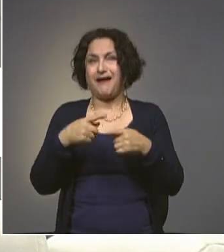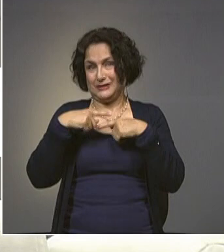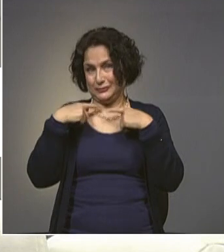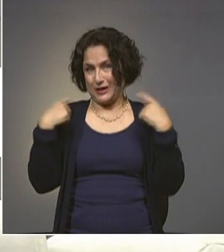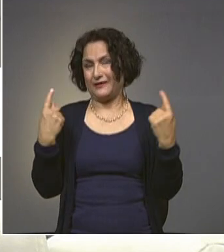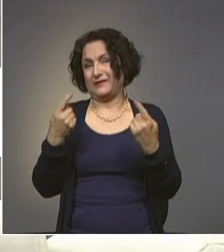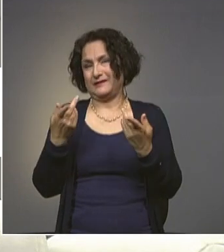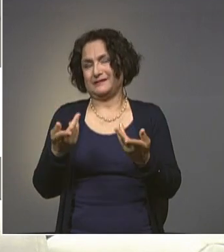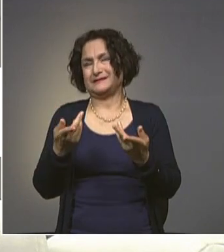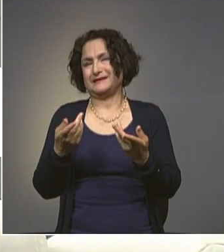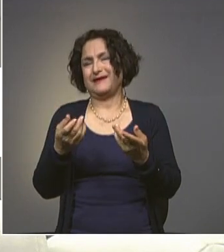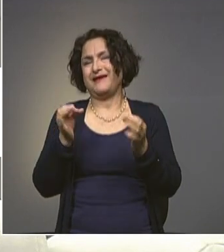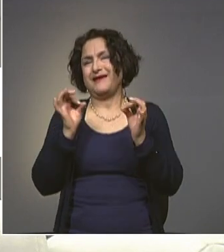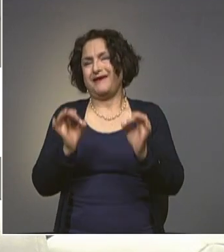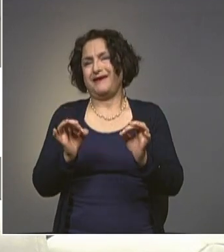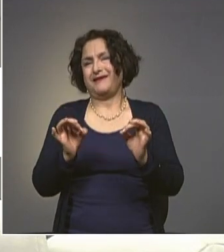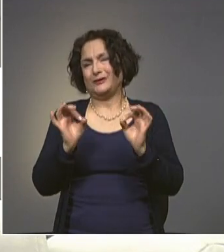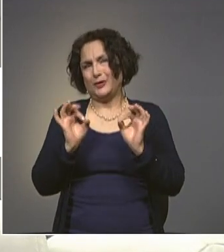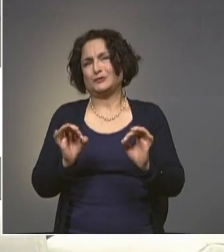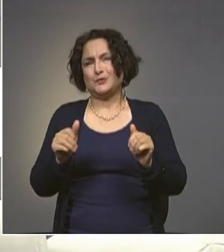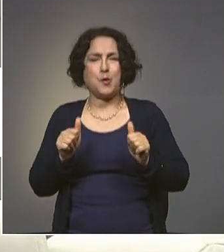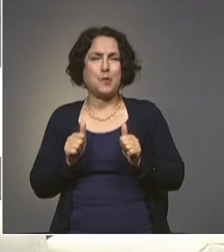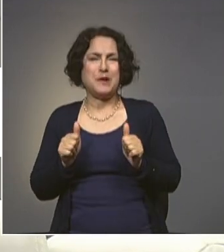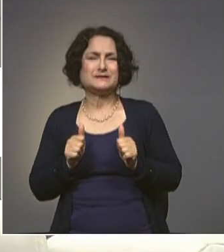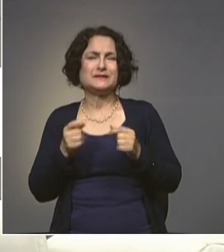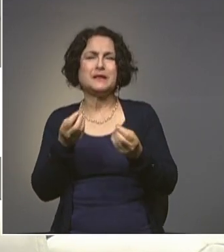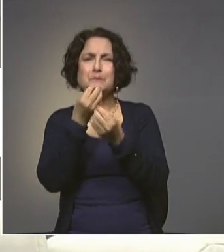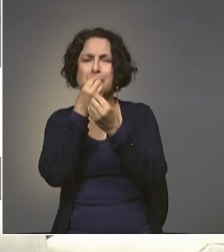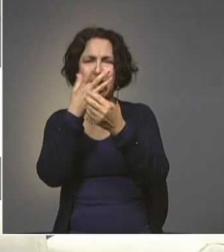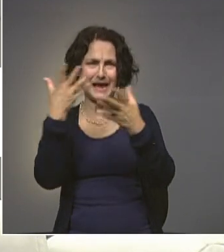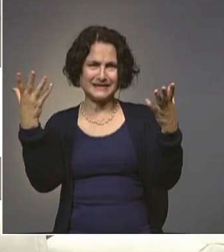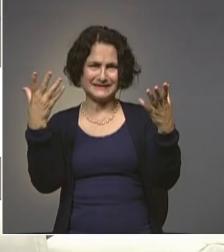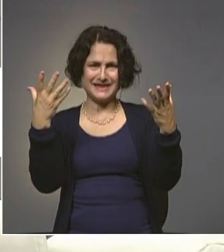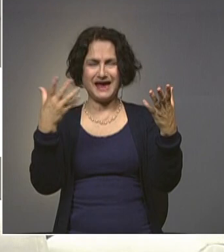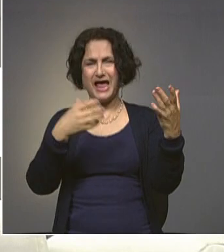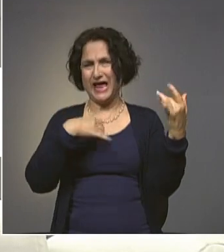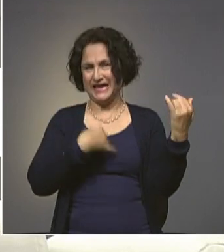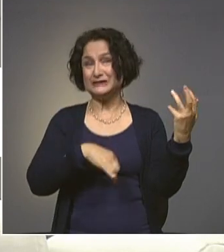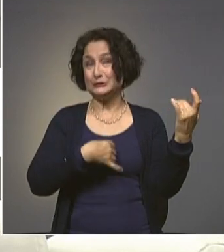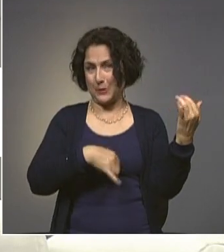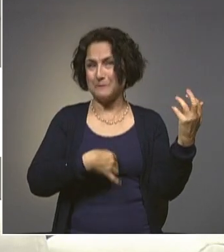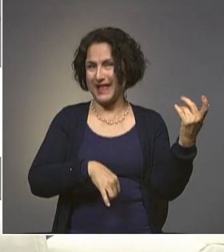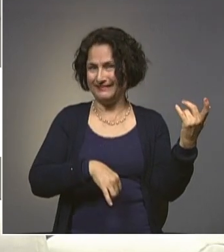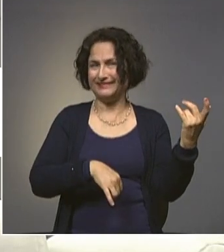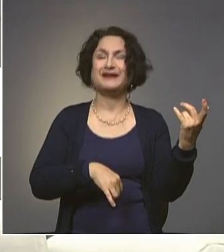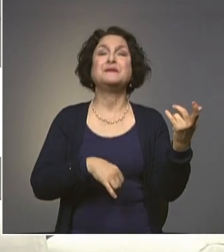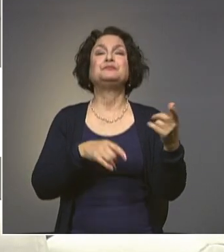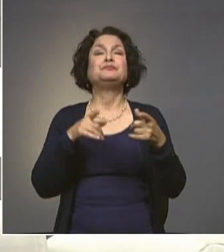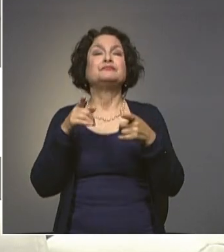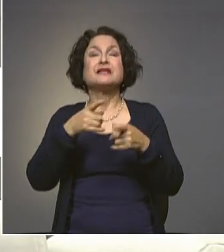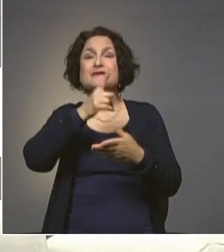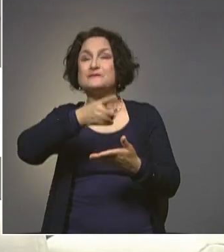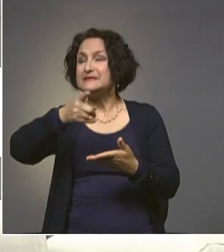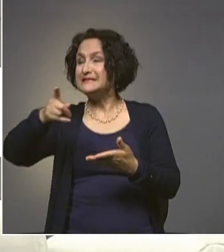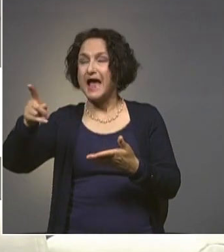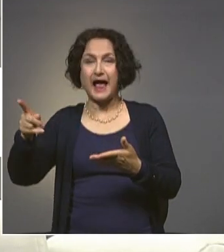сметка се оказва и опазване не само на този прекрасен музикален инструмент, но по този начин всяка една от тях успява да